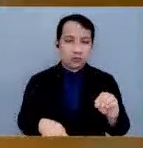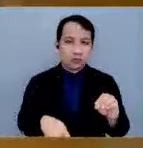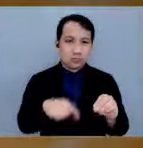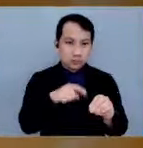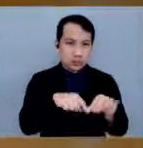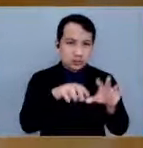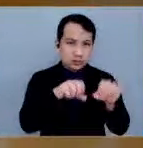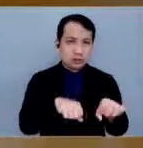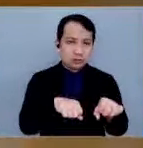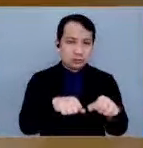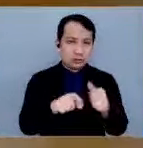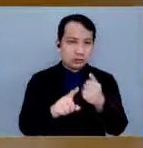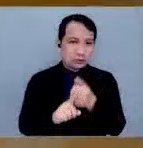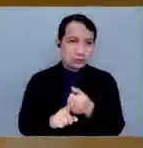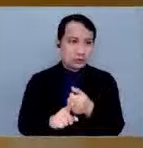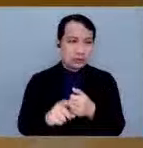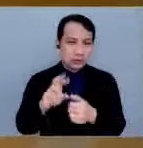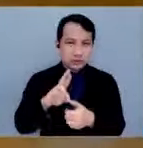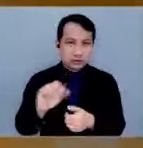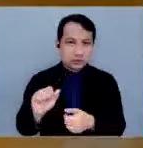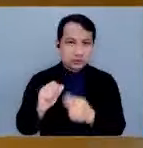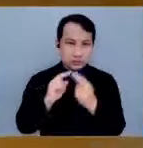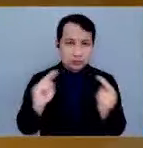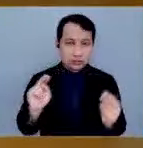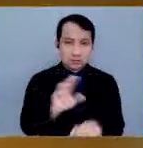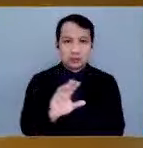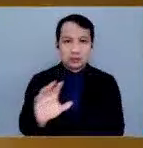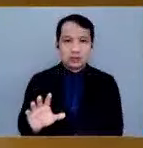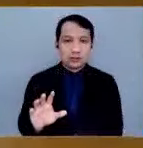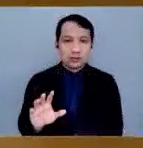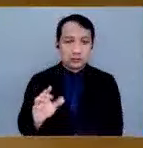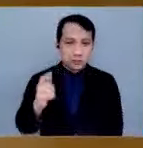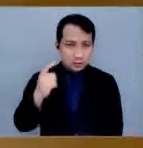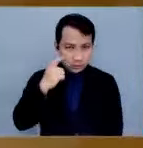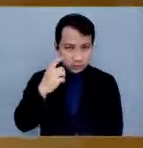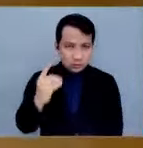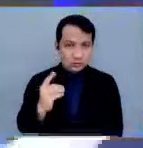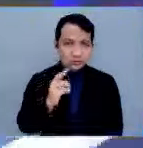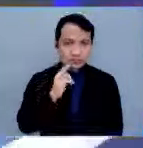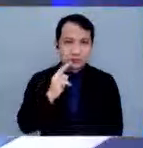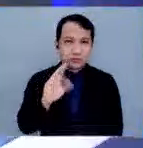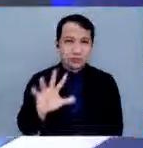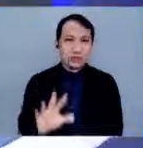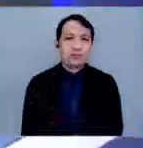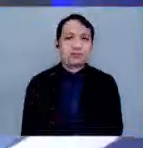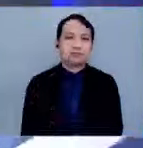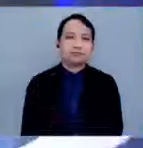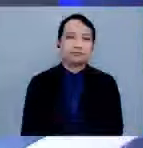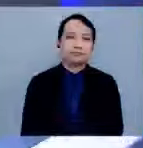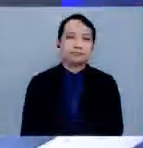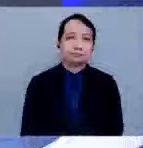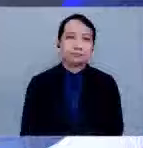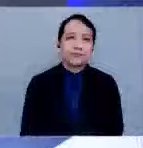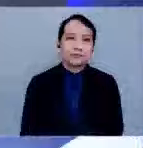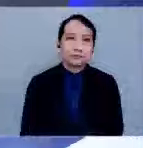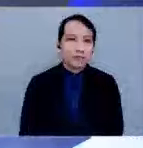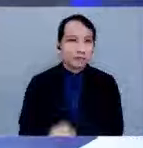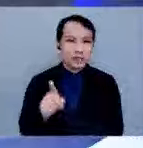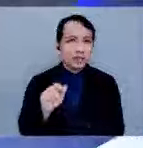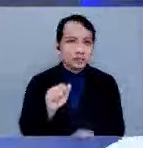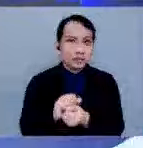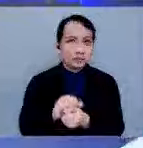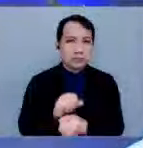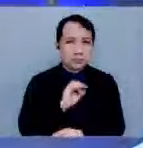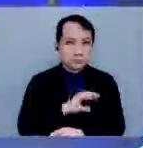raid. Nagbabalita mula sa Frontline, Gary De Leon, News 5. Hindi kasama sa mga benepisyaryo ng